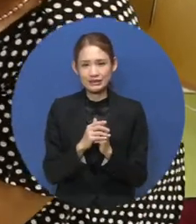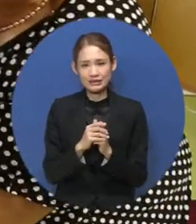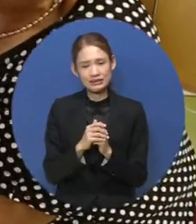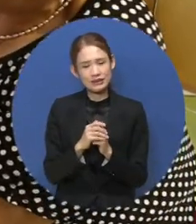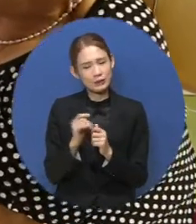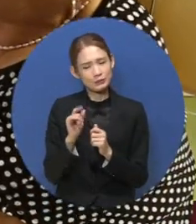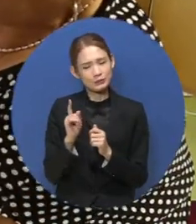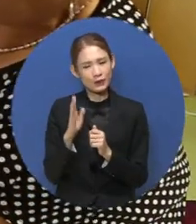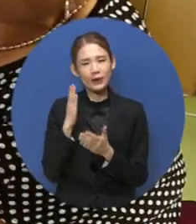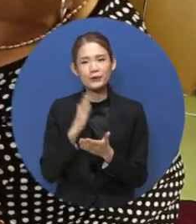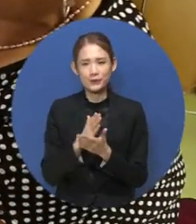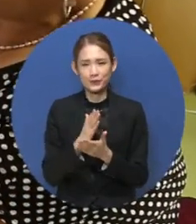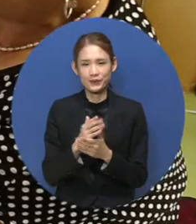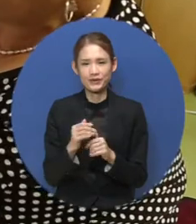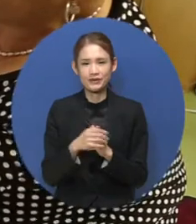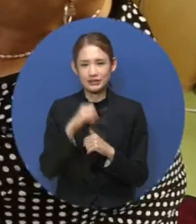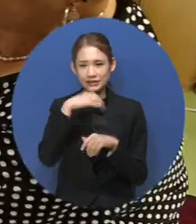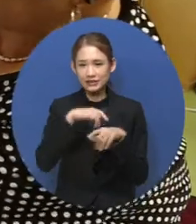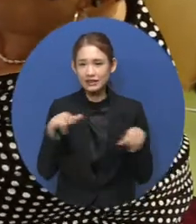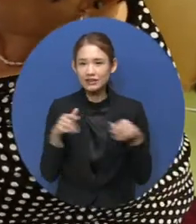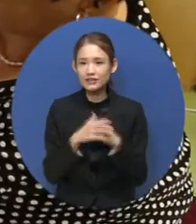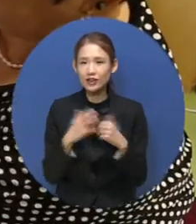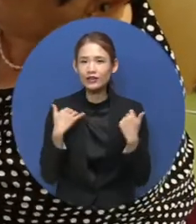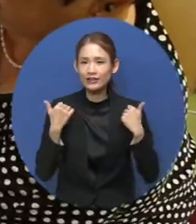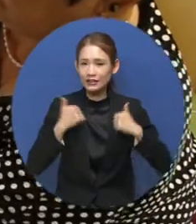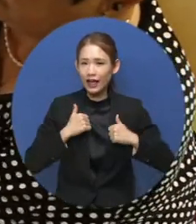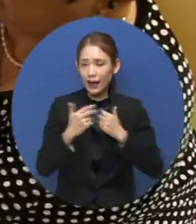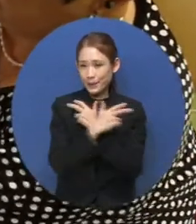갈 수는 없고 일종의 저한테는 제복이죠.